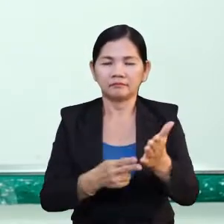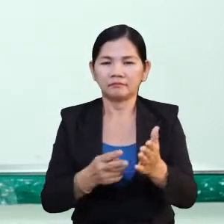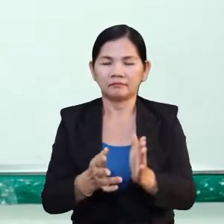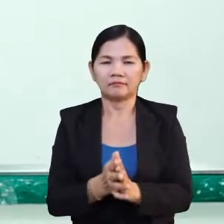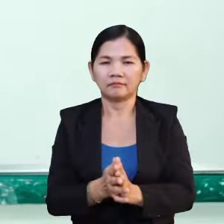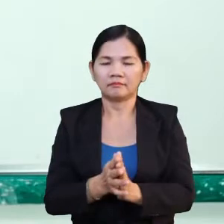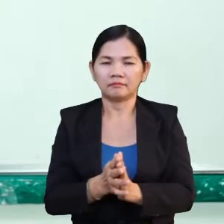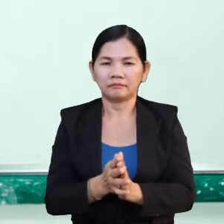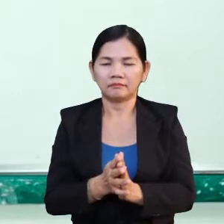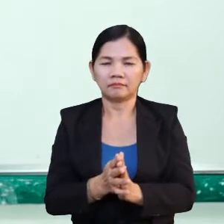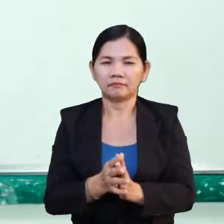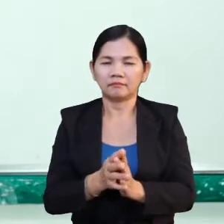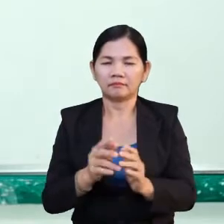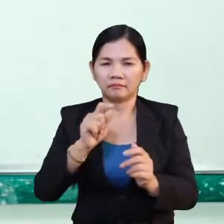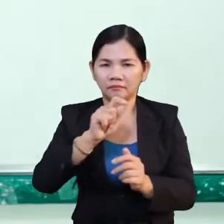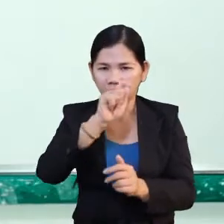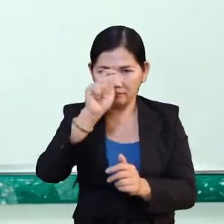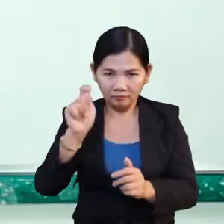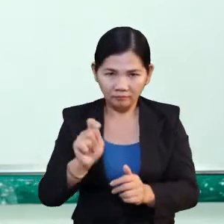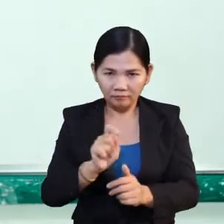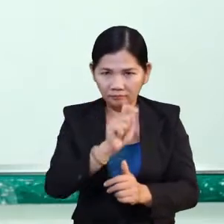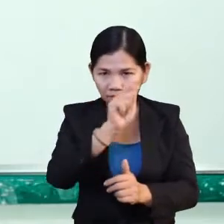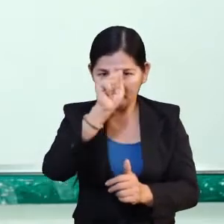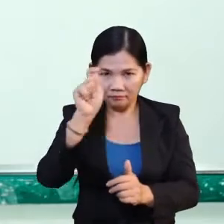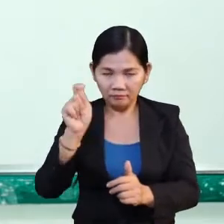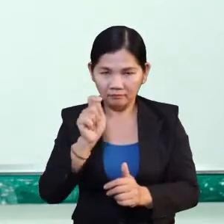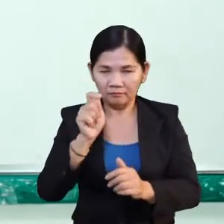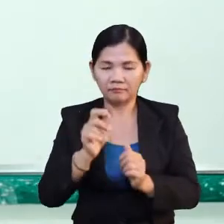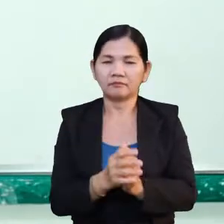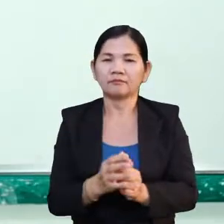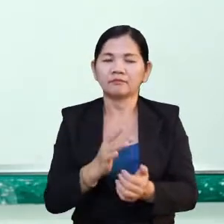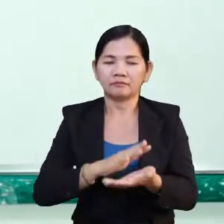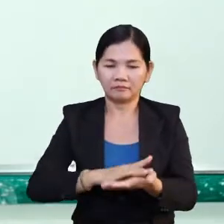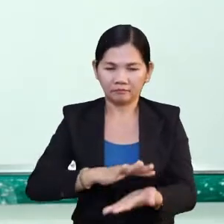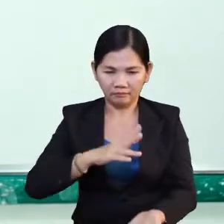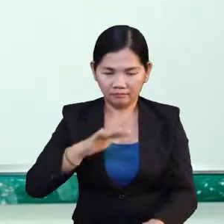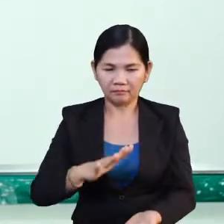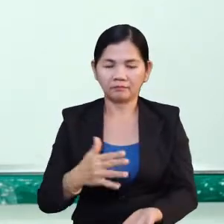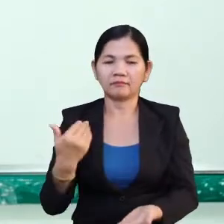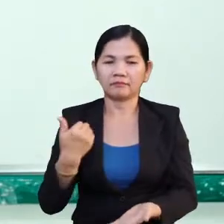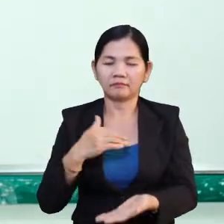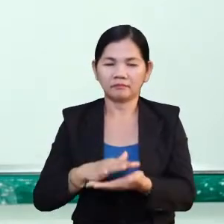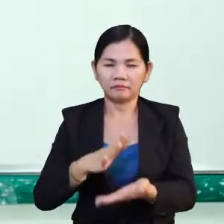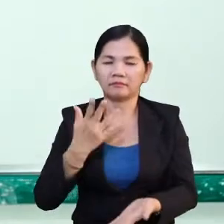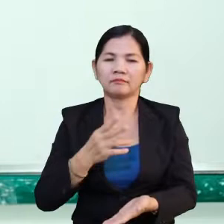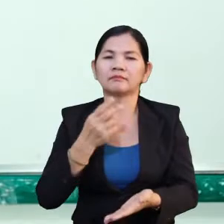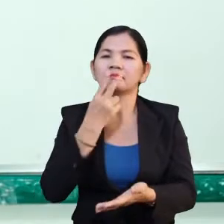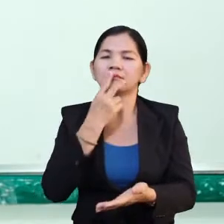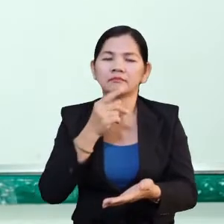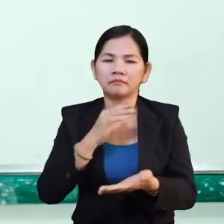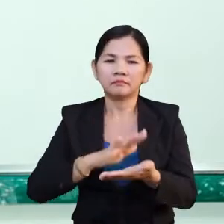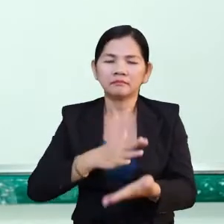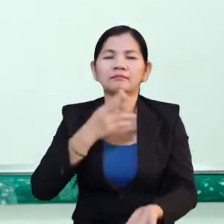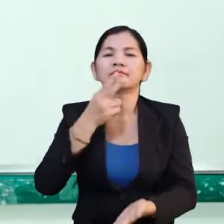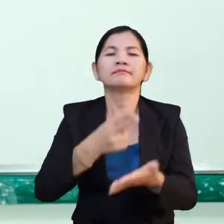វារៀងមានរៀងជារងរងវងឥឡូវកូនមើលពណ៌កូនស្គាល់ពណ៌ពណ៌នេះគេហៅពណ៌អី